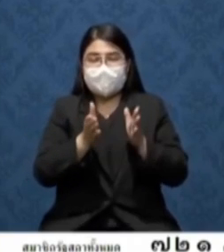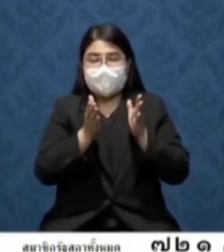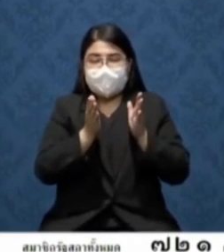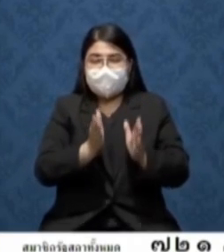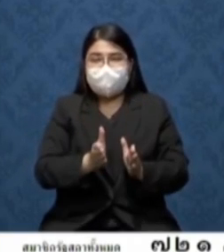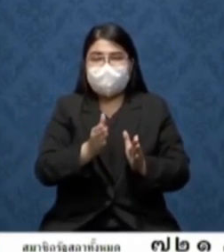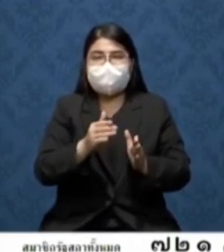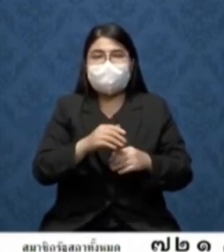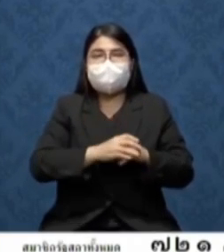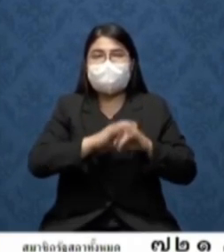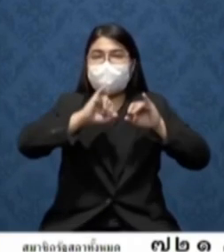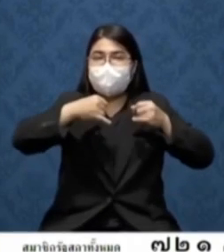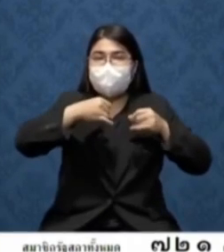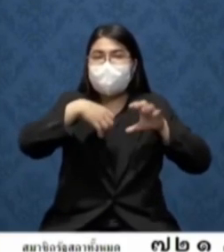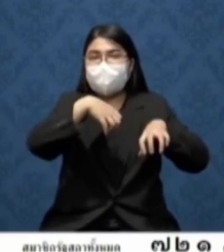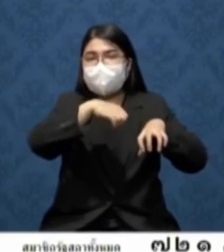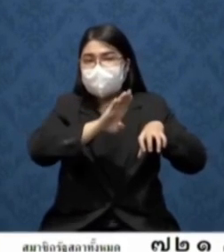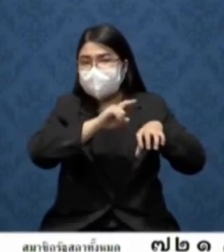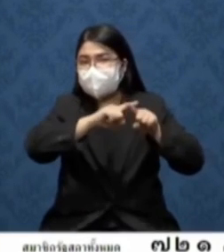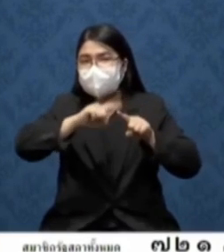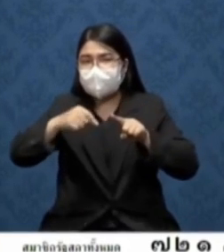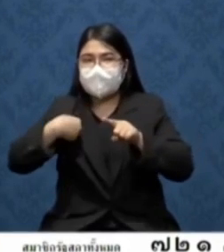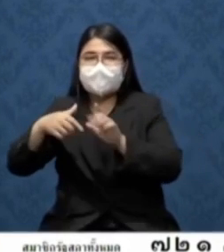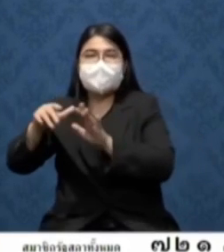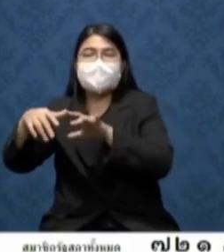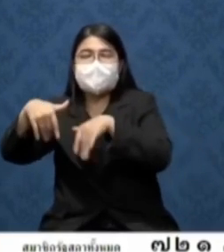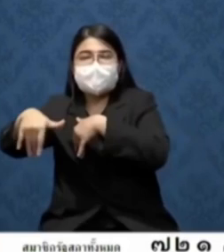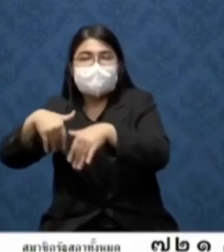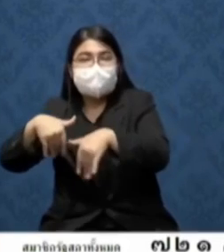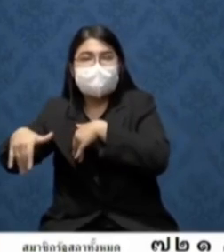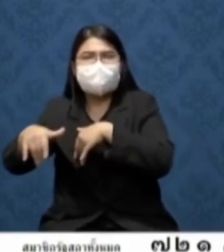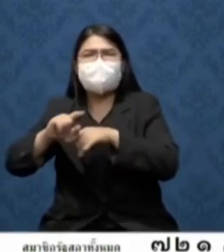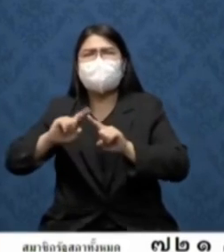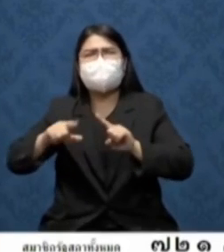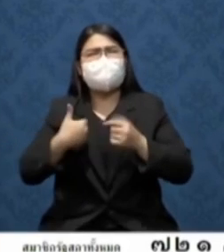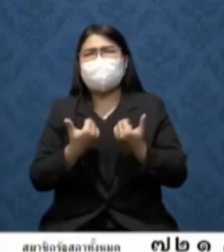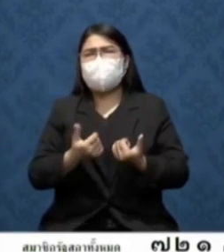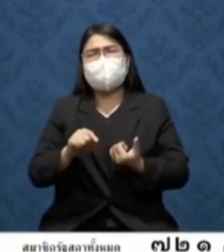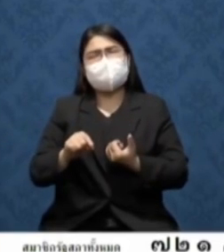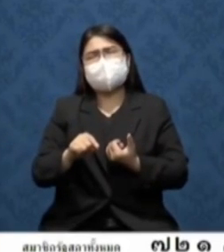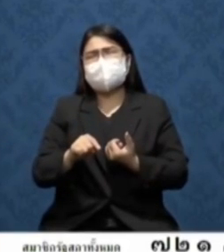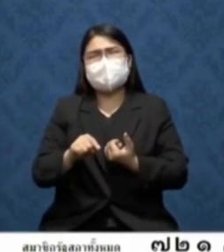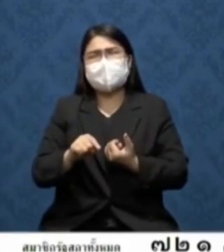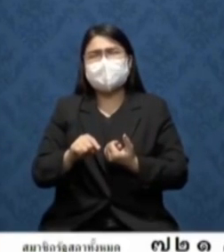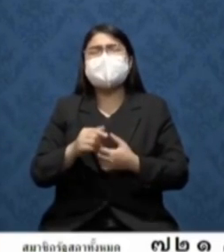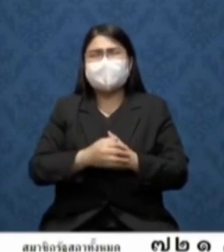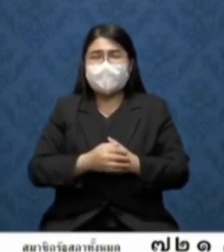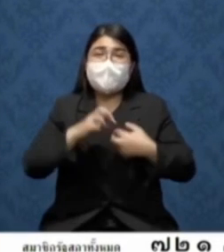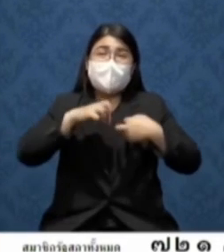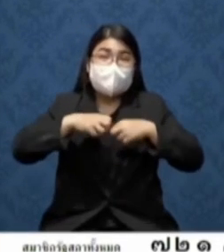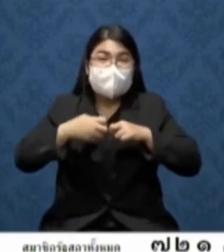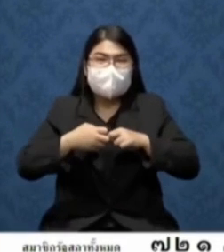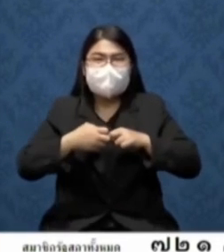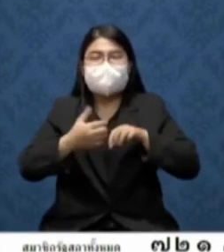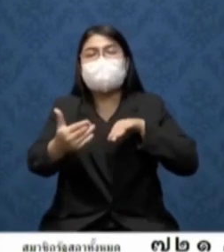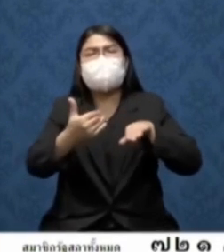การพัฒนาที่ออกแบบจากส่วนกลางแต่ไม่ตอบสนองความต้องการของคนในพื้นที่ปัญหาขาดแคลนถนนเป็นปัญห